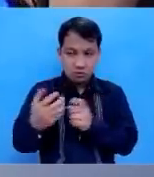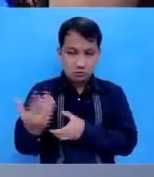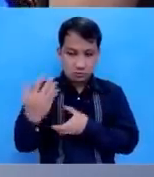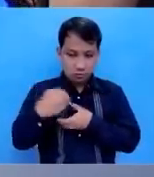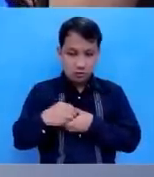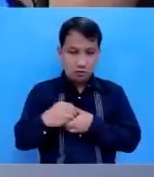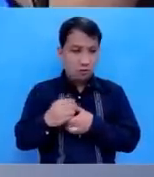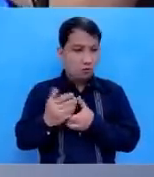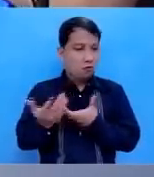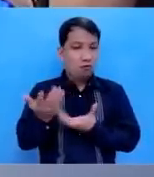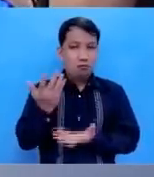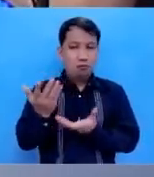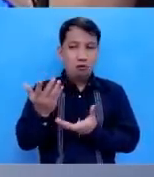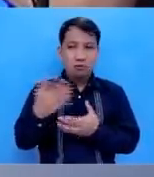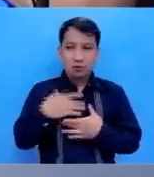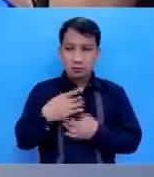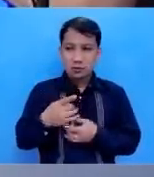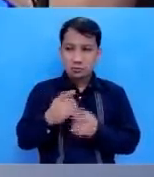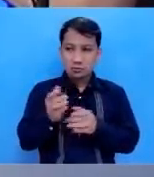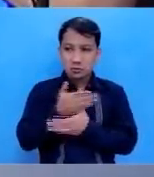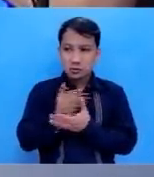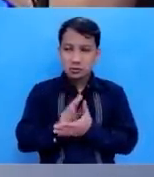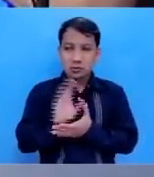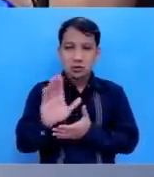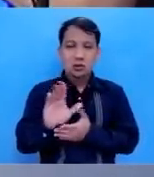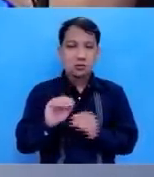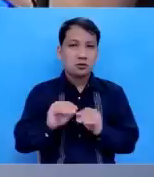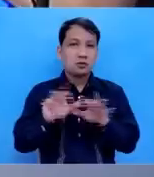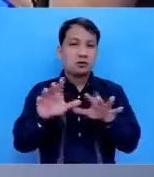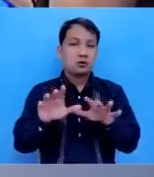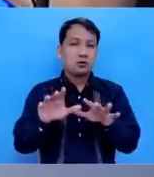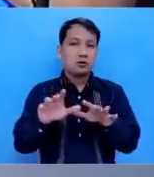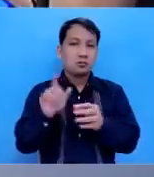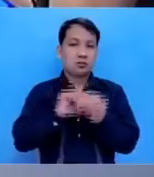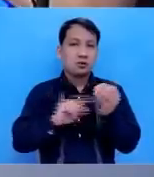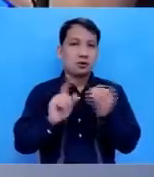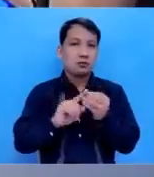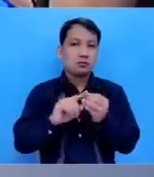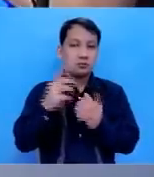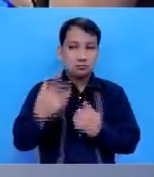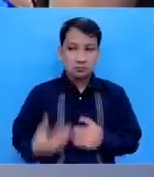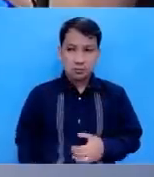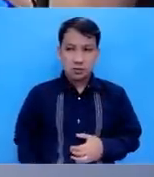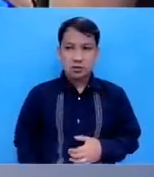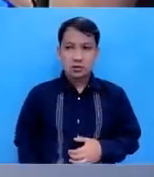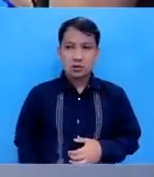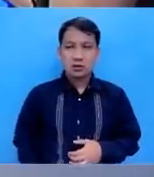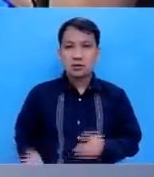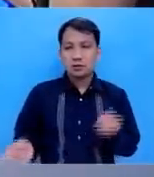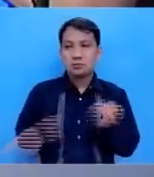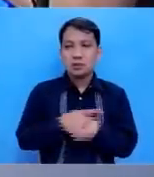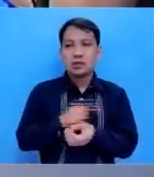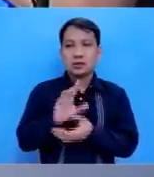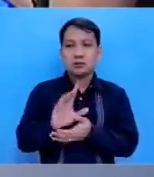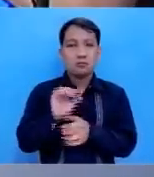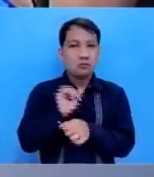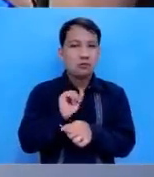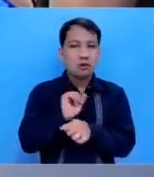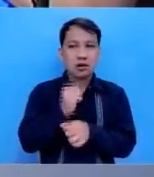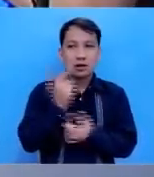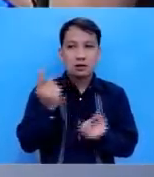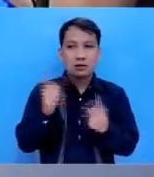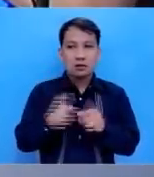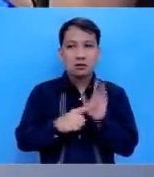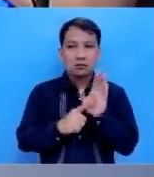or mag-like man lang or mag-share sa mga social media posts ko regarding the corruption ay matatanggal sila sa trabaho or magkakaroon ng